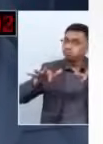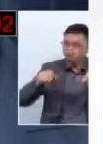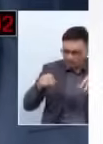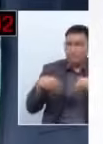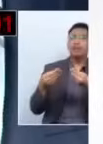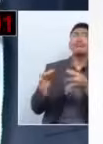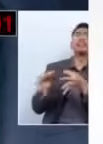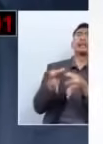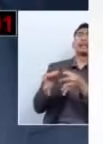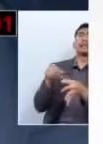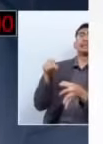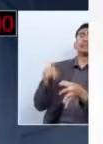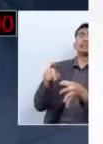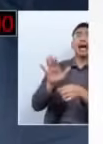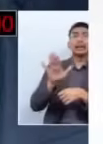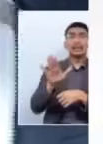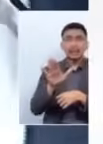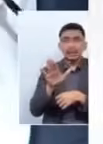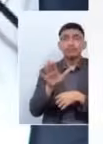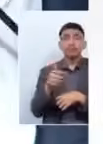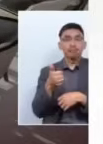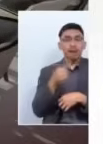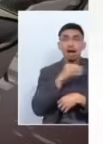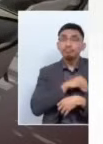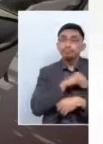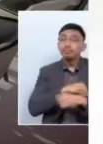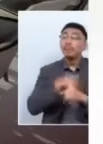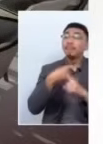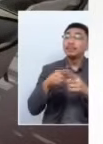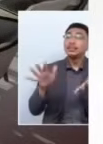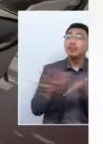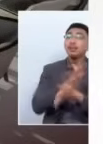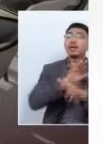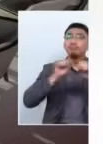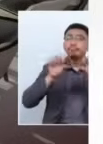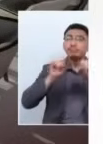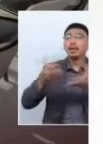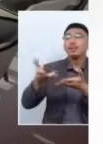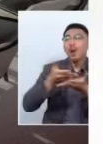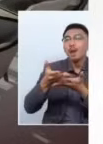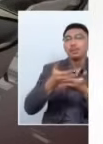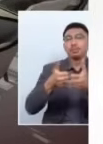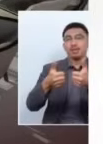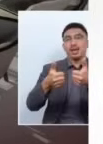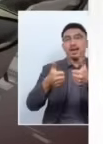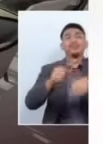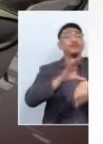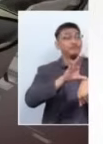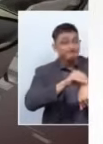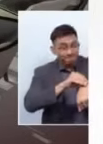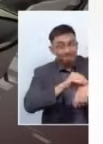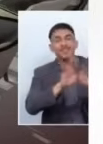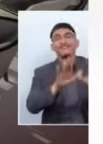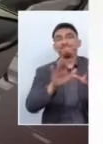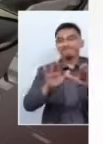konfliktual. Kalaupun kemudian terjadi ledakan percakapan publik pasca debat yang kemudian hanya meng-highlight isu-isu yang